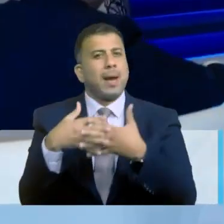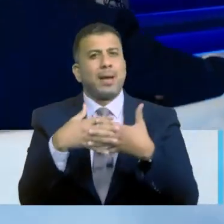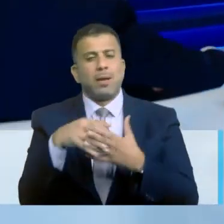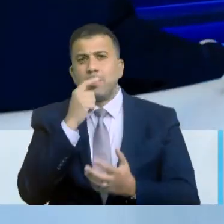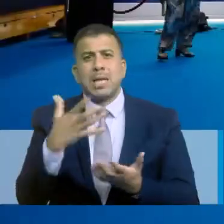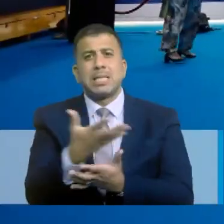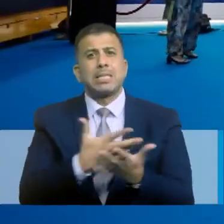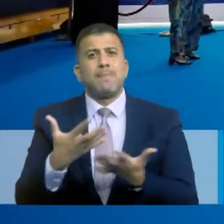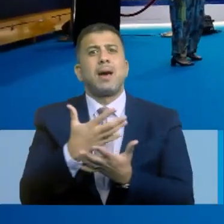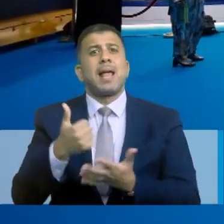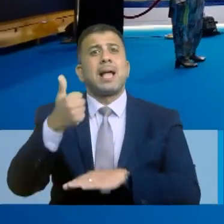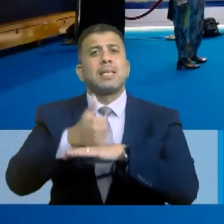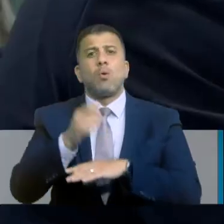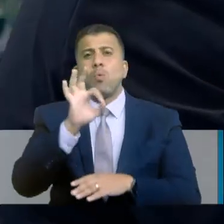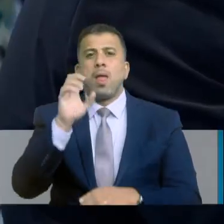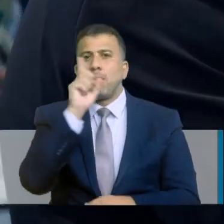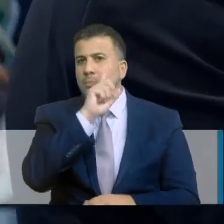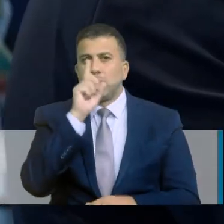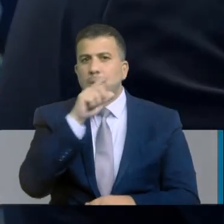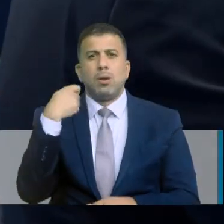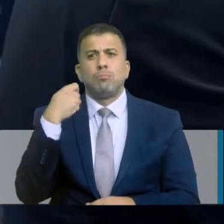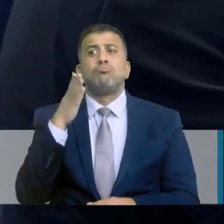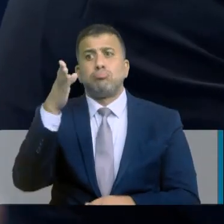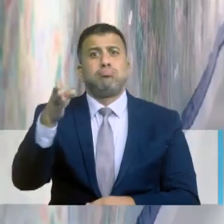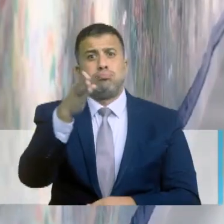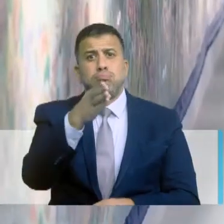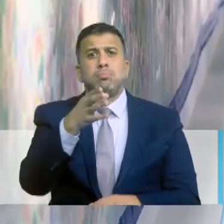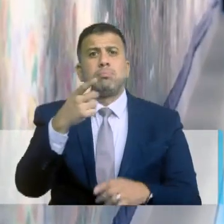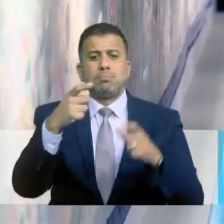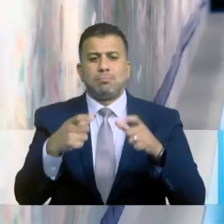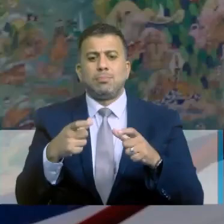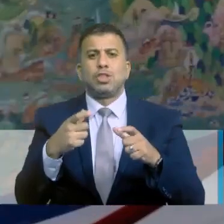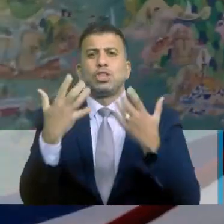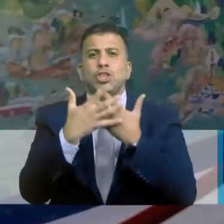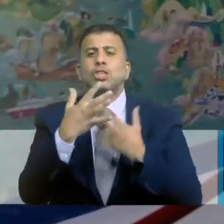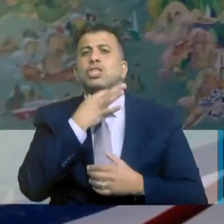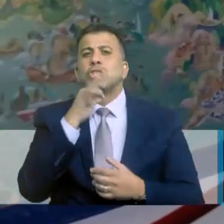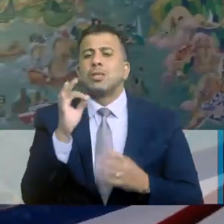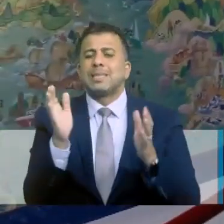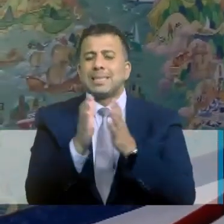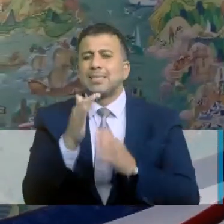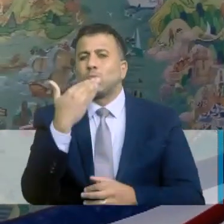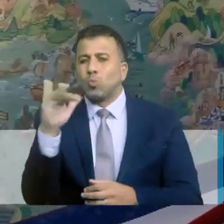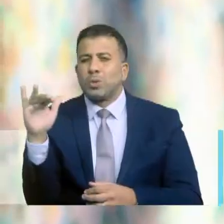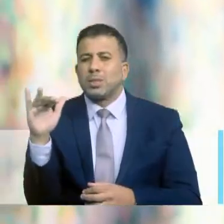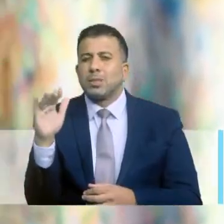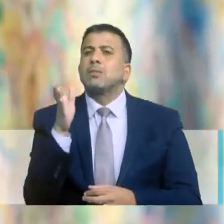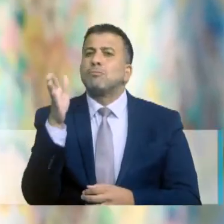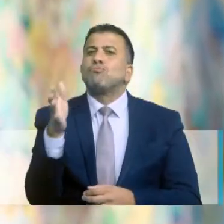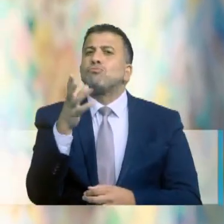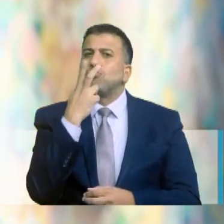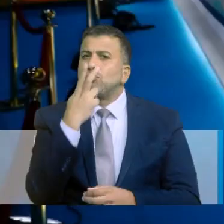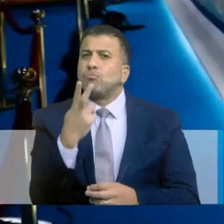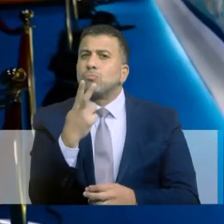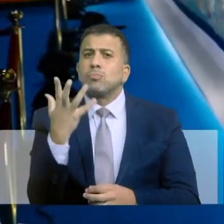وتاسيس عملياتها في ابو ظبي وزار سموه ايضا منطقه الشركات الناشئه والصغيره والمتوسطه التي